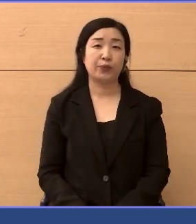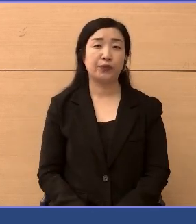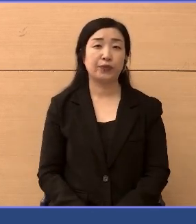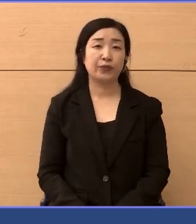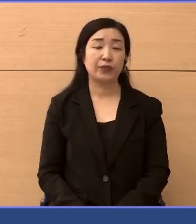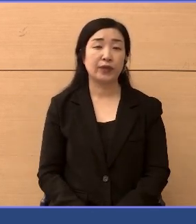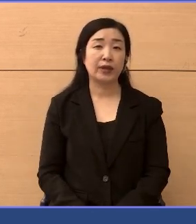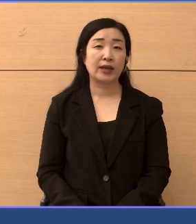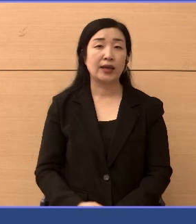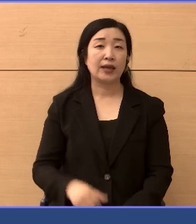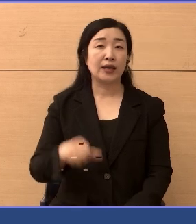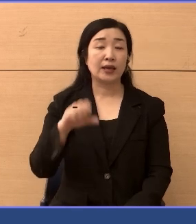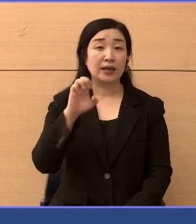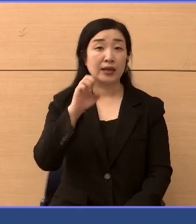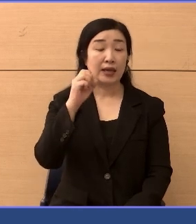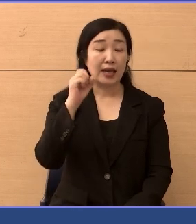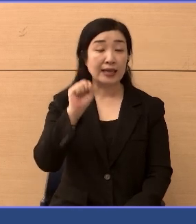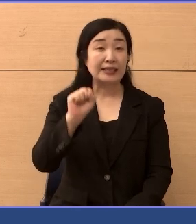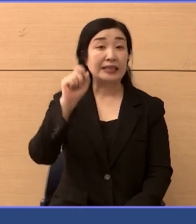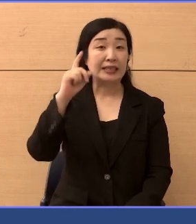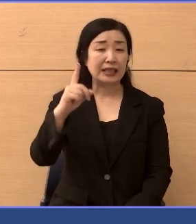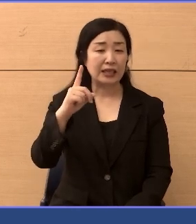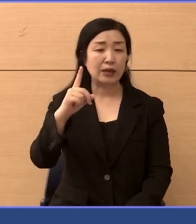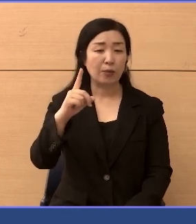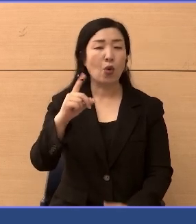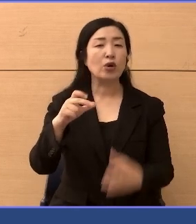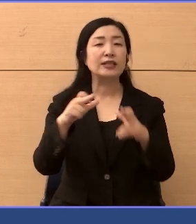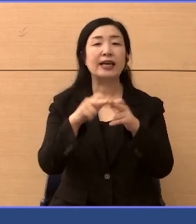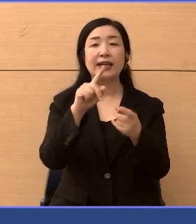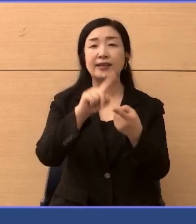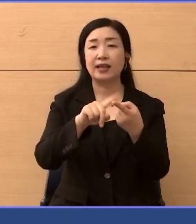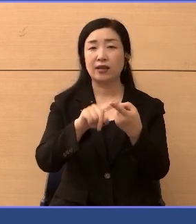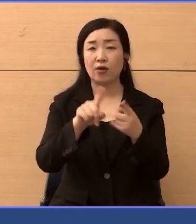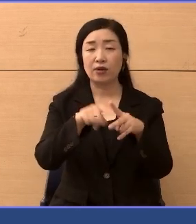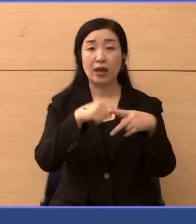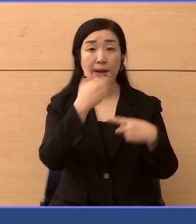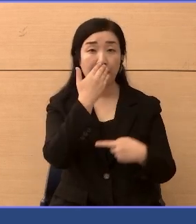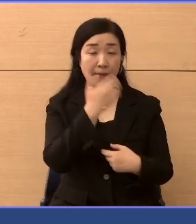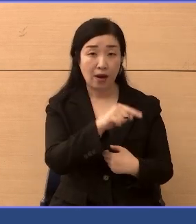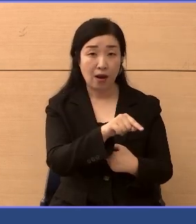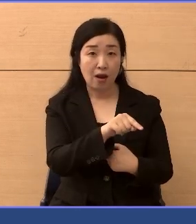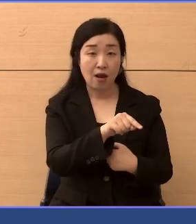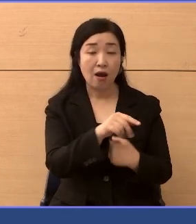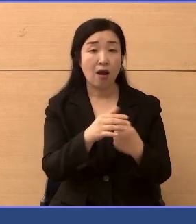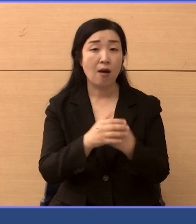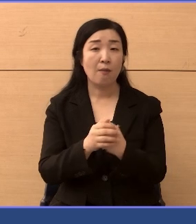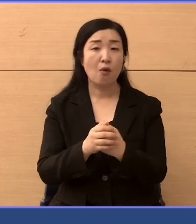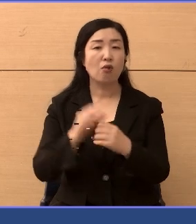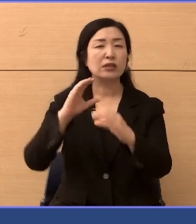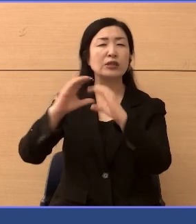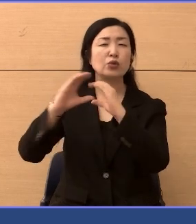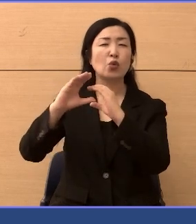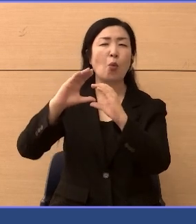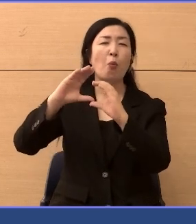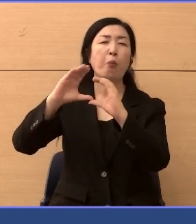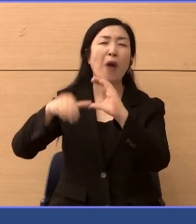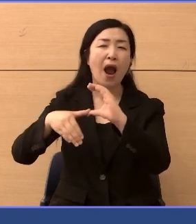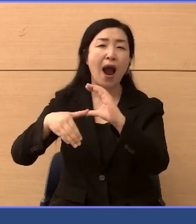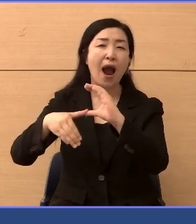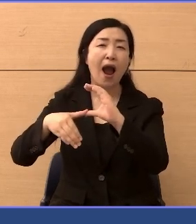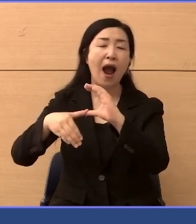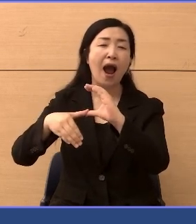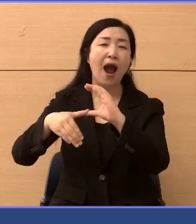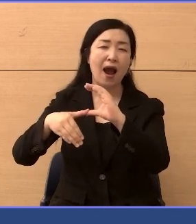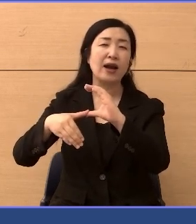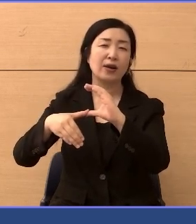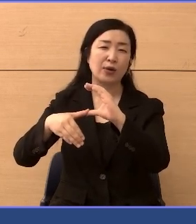ASD, AS에 by which 관련된 I 어떤 mean 장애 social 이런 and 문제도 해결될 communication 것입니다. 그리고 또 impairments, 사회적인 the 어떤 rigidity, 의사소통적인 어려움 the 이런 tendency to 부분도